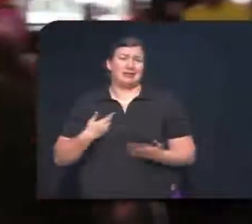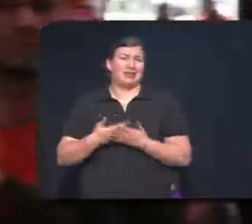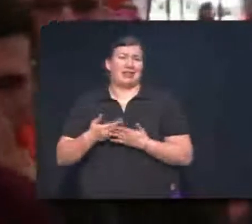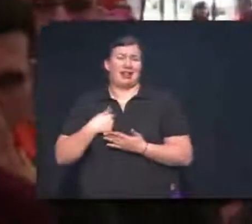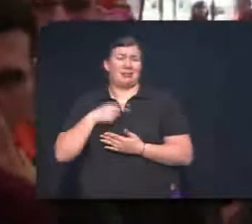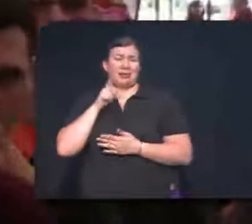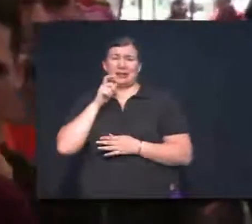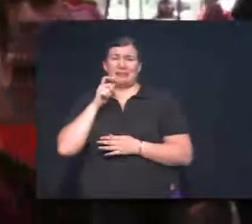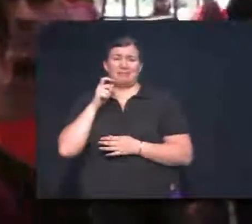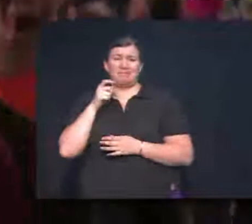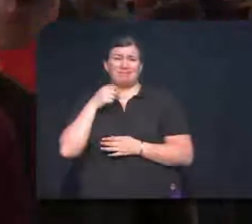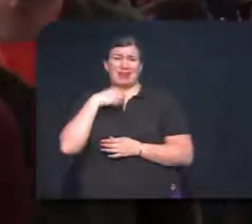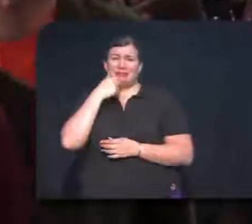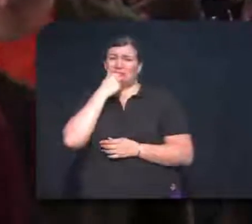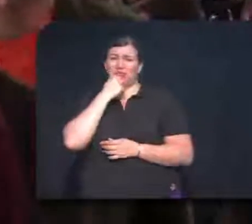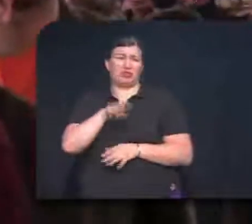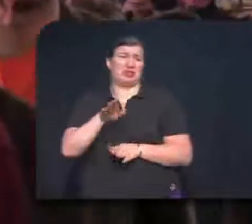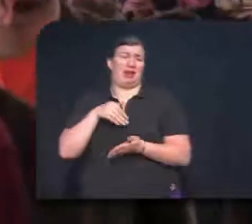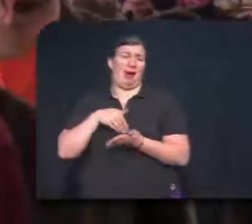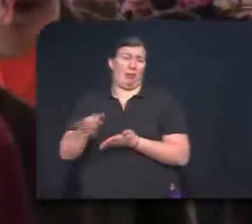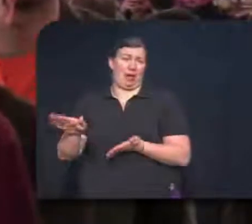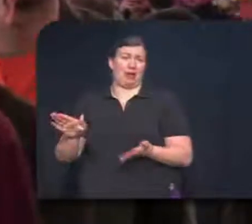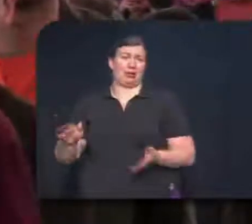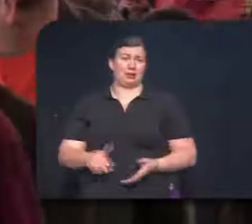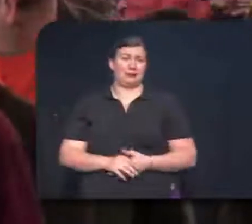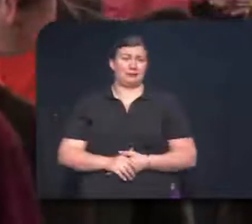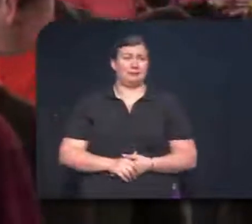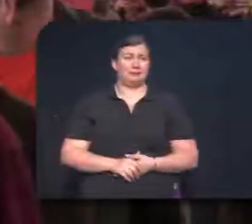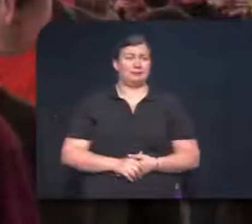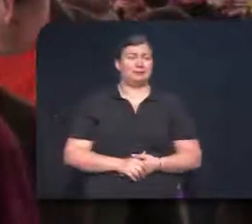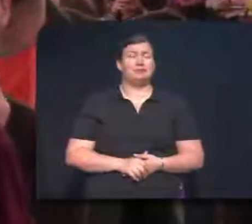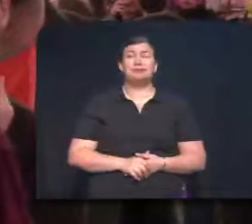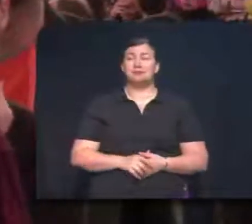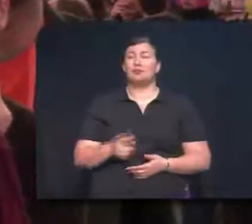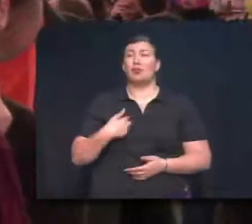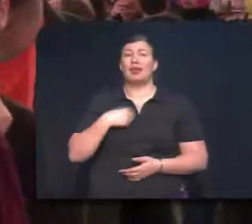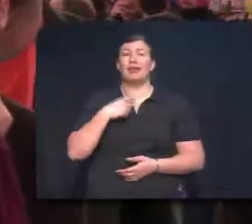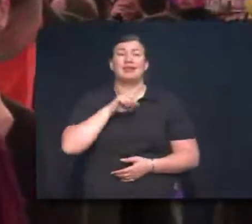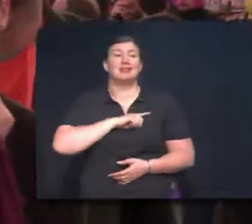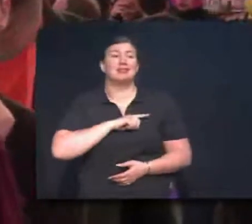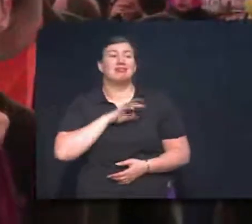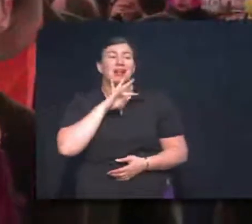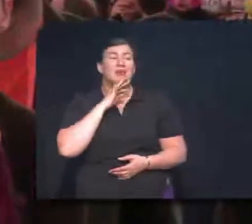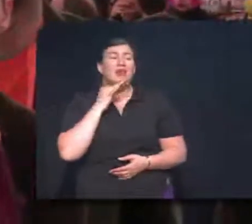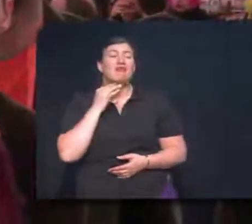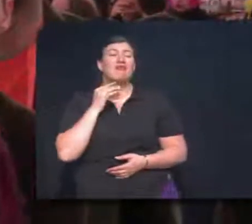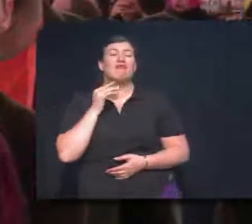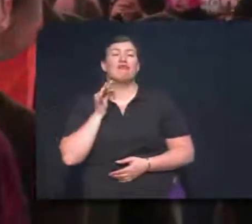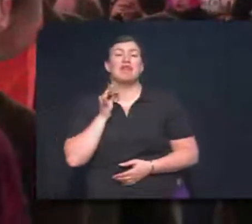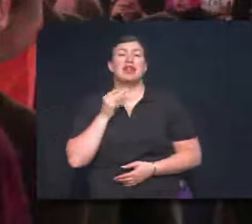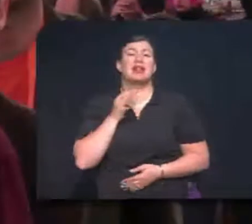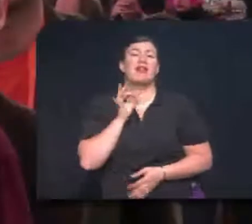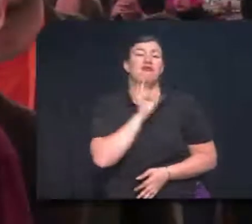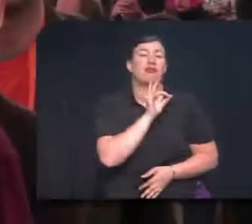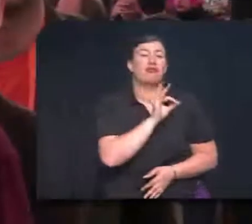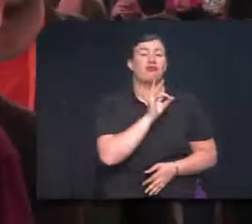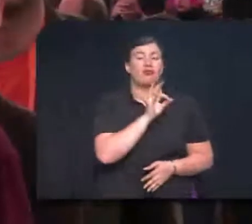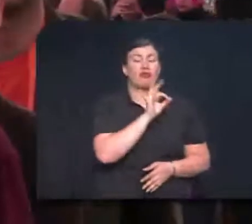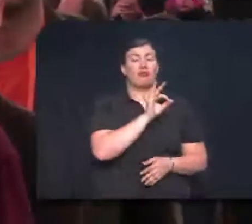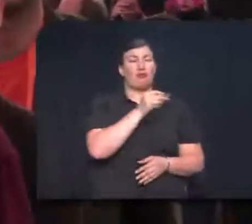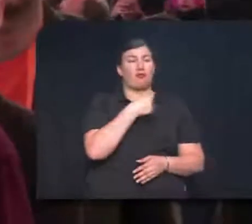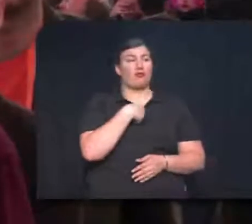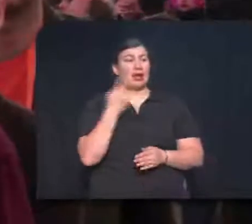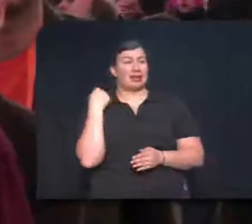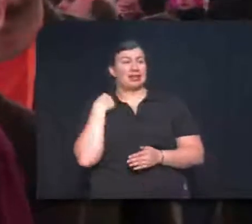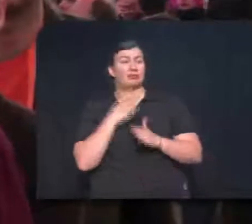vielen Dank und jetzt noch ein probebeitrag also ich schicke sehr viel Sympathie für diesen Antrag wir haben das wurde gerade eben auch schon mal gesagt eine ganz klare Position